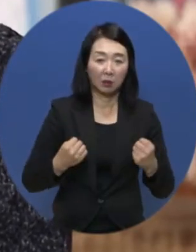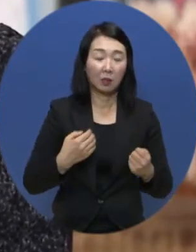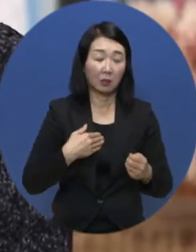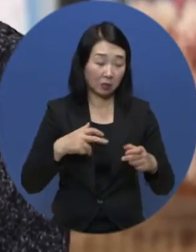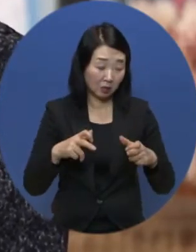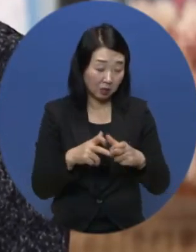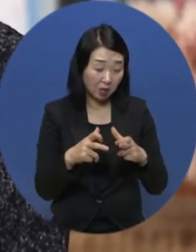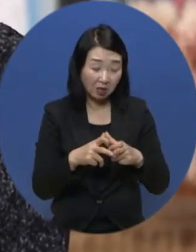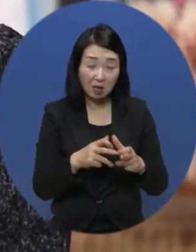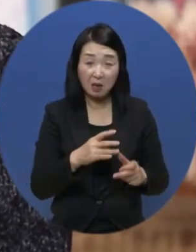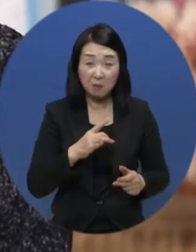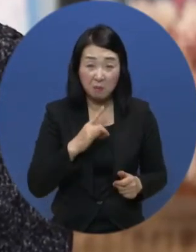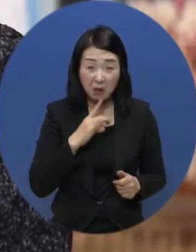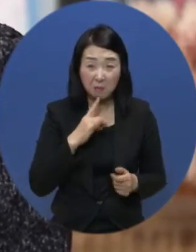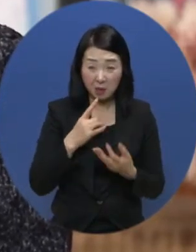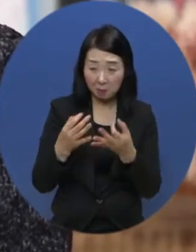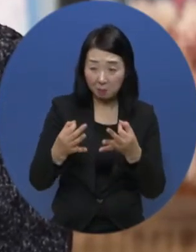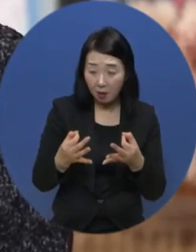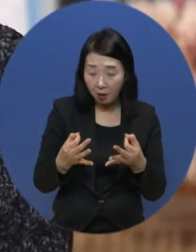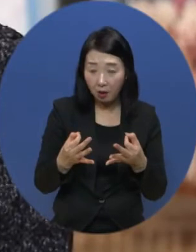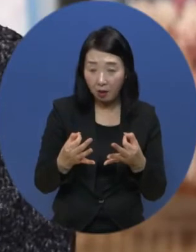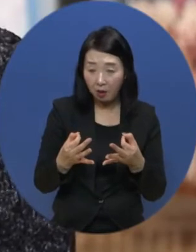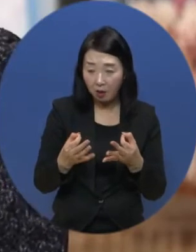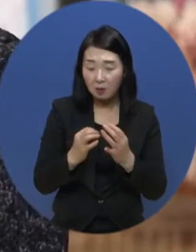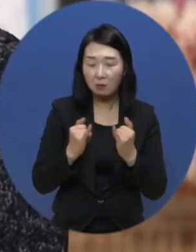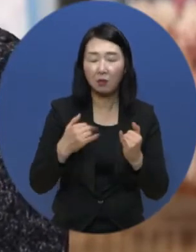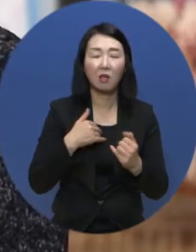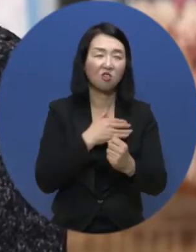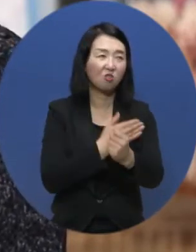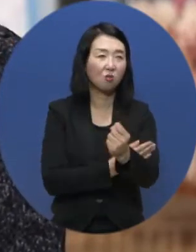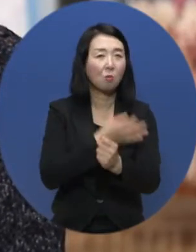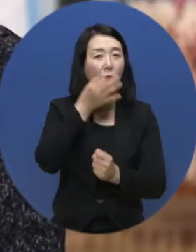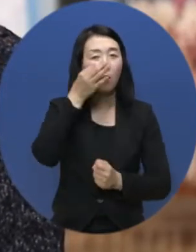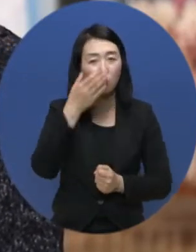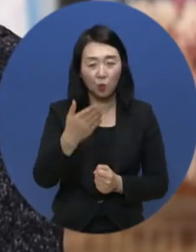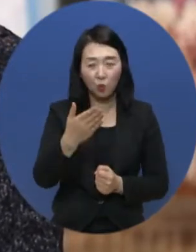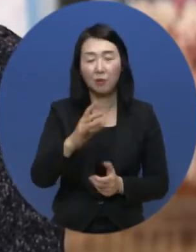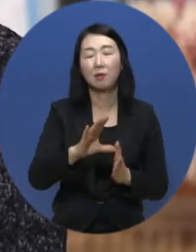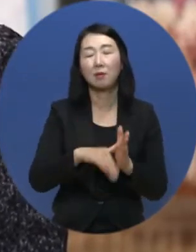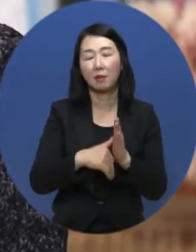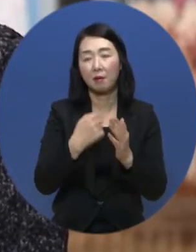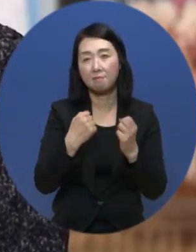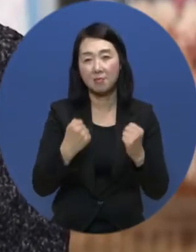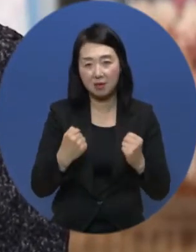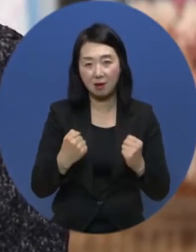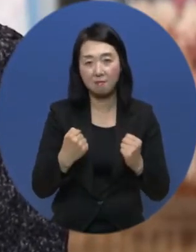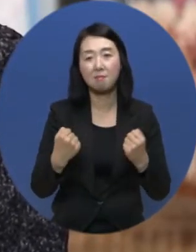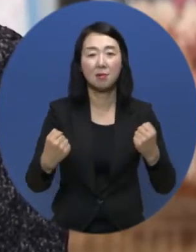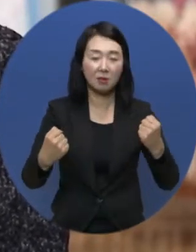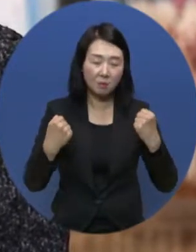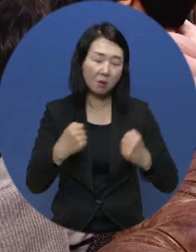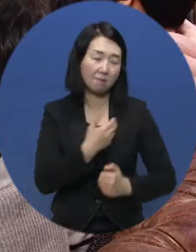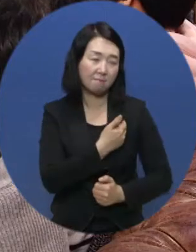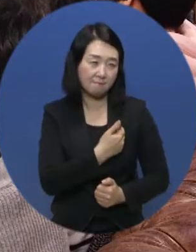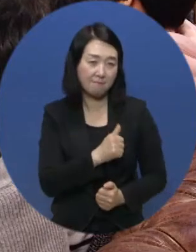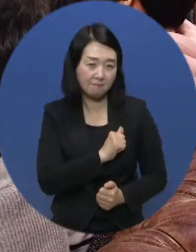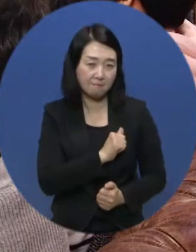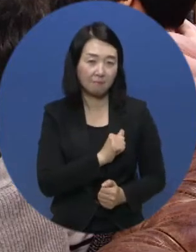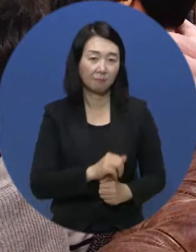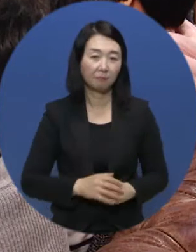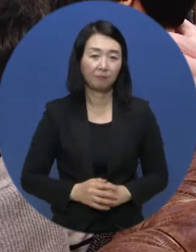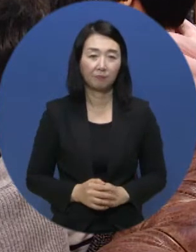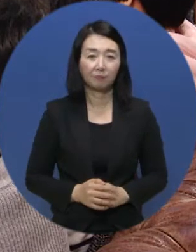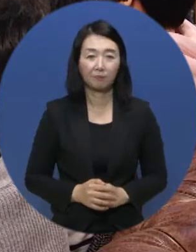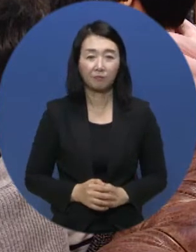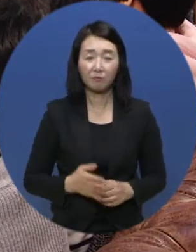사람들한테 내 능력을 보여주는 것만이 내가 거기서 살아남을 수 있는 길이 아닐까, 그런 생각을 했습니다. 뭐 제가